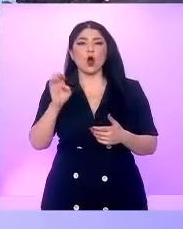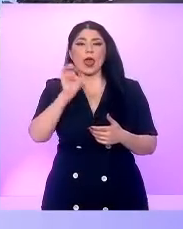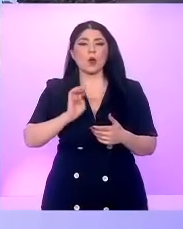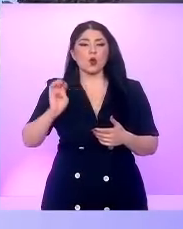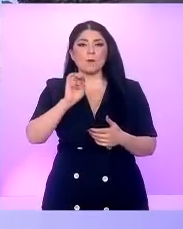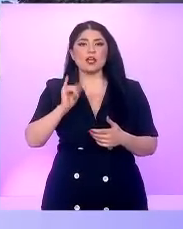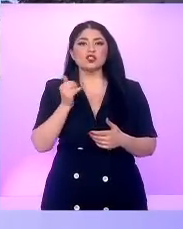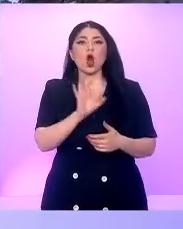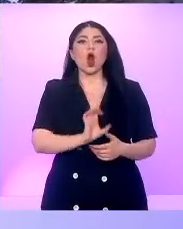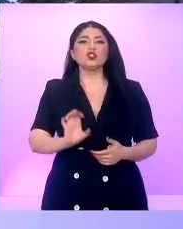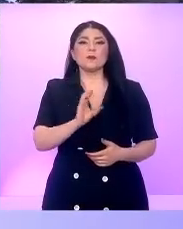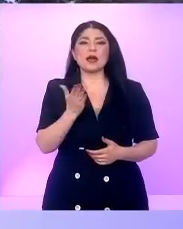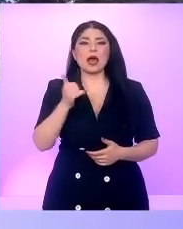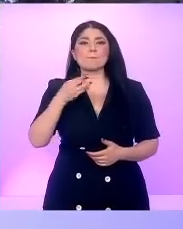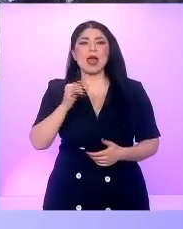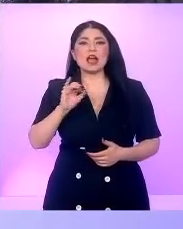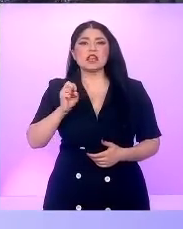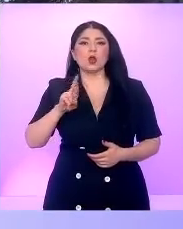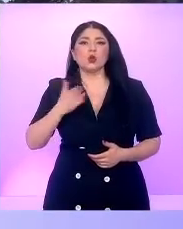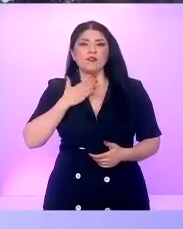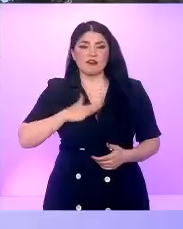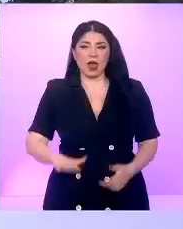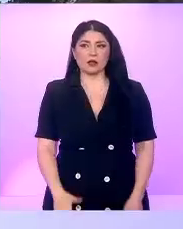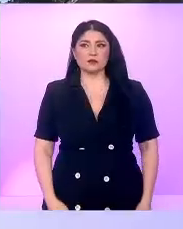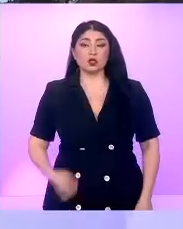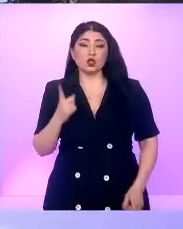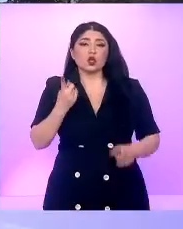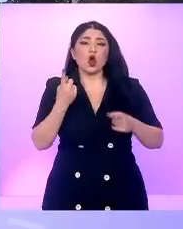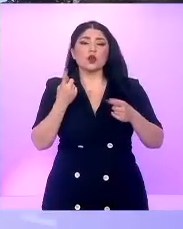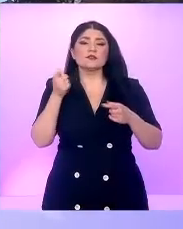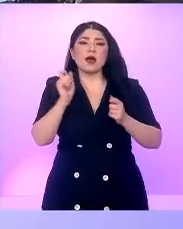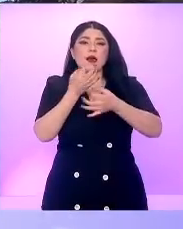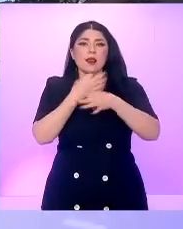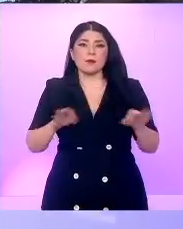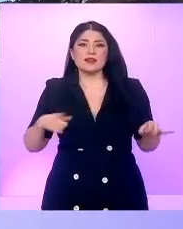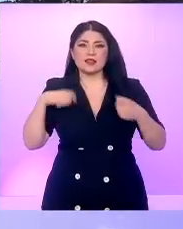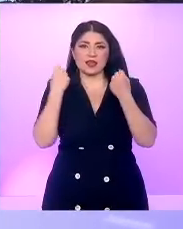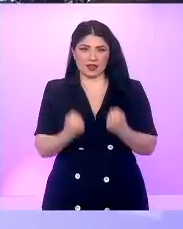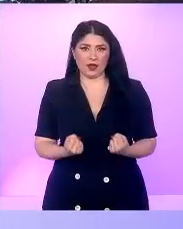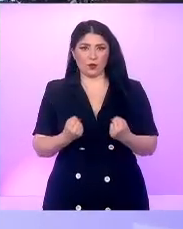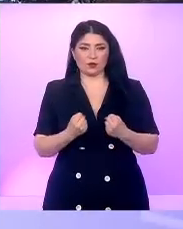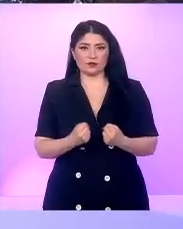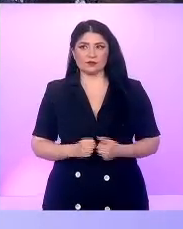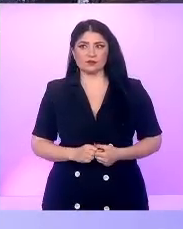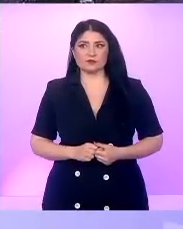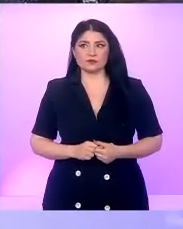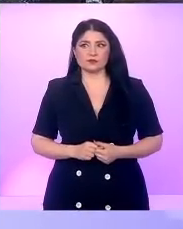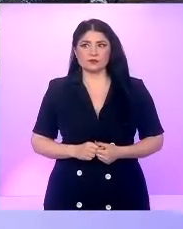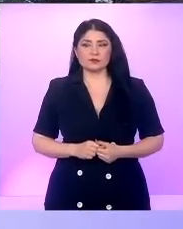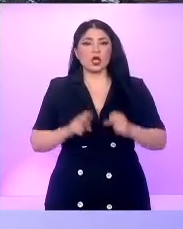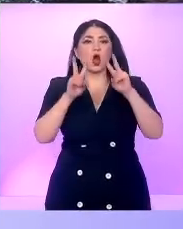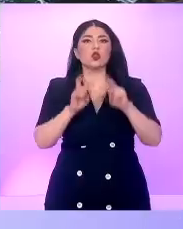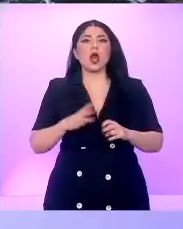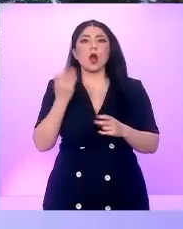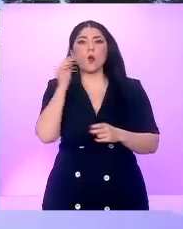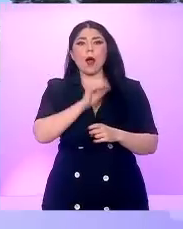Maia Sandu. Sigur că asta, într-o democrație, totdeauna e greu de controlat ieșirea în strada oamenilor